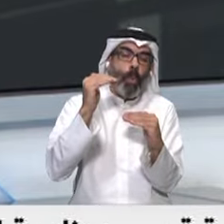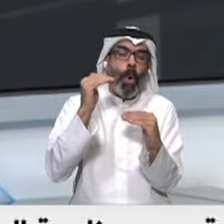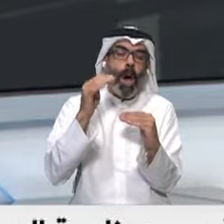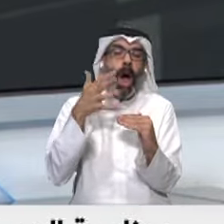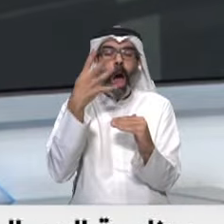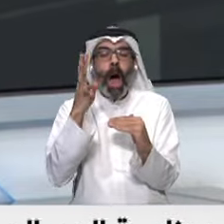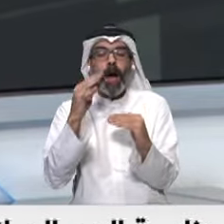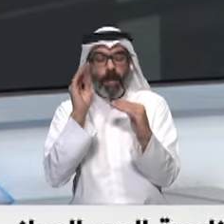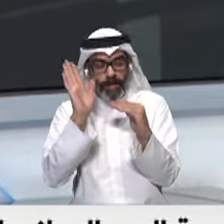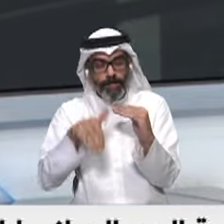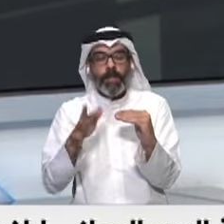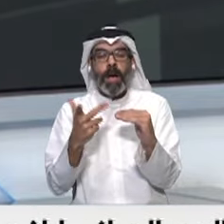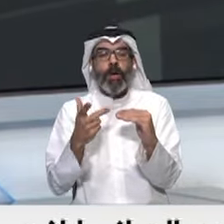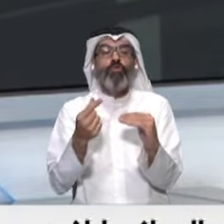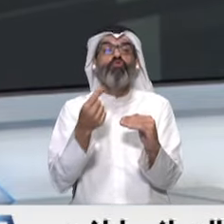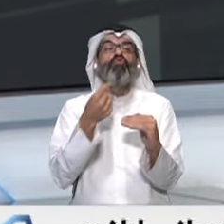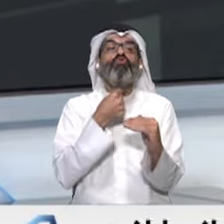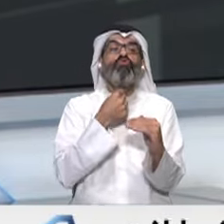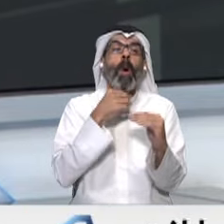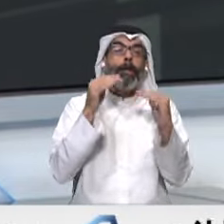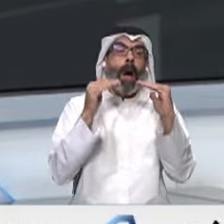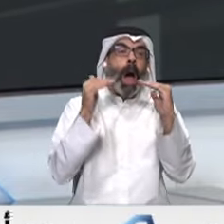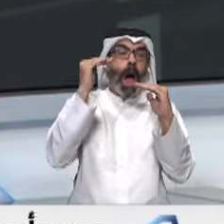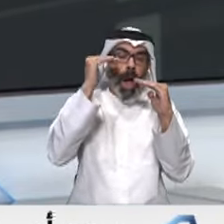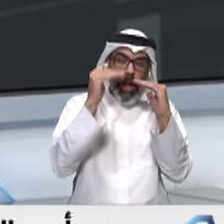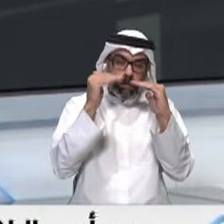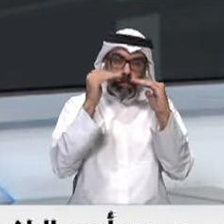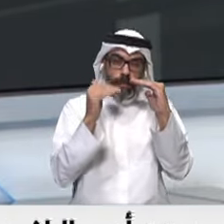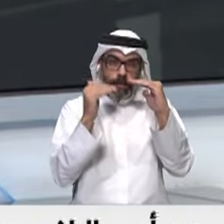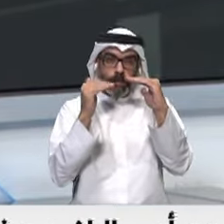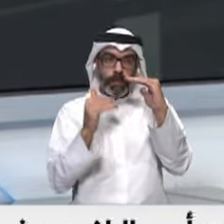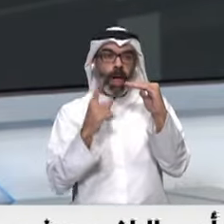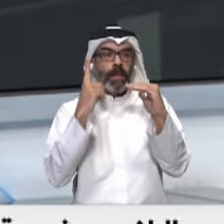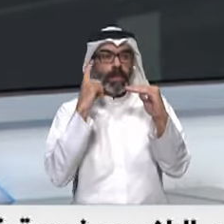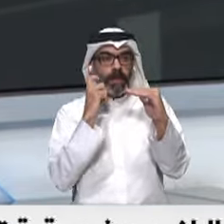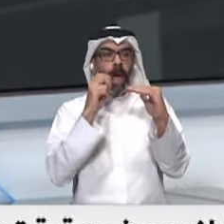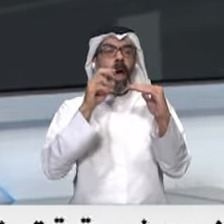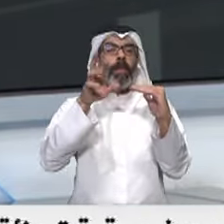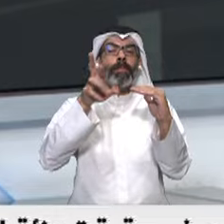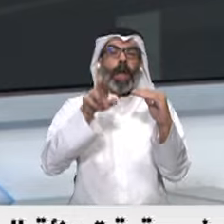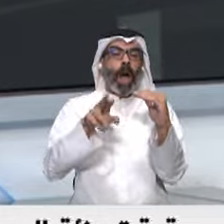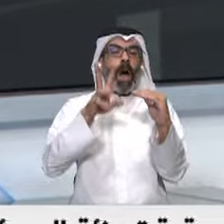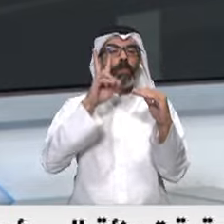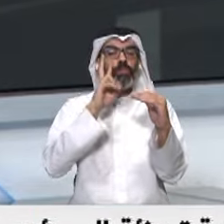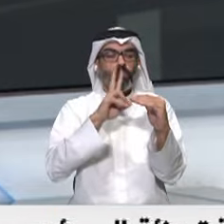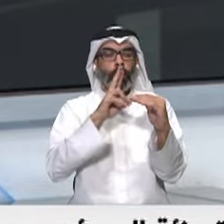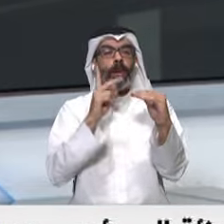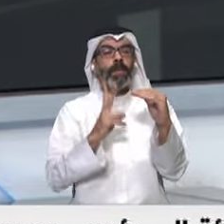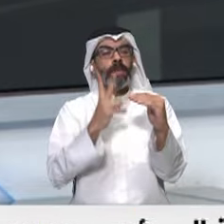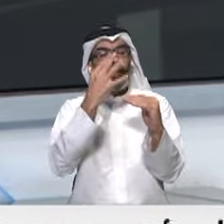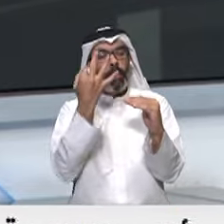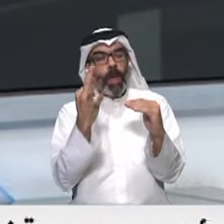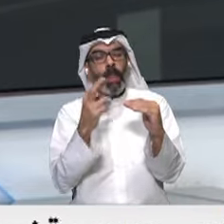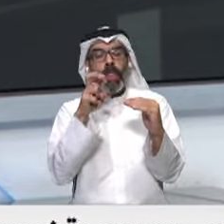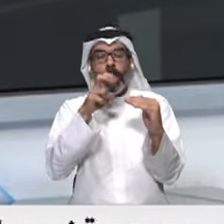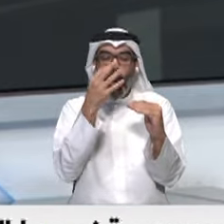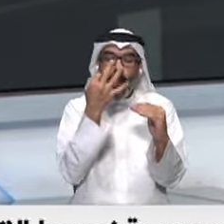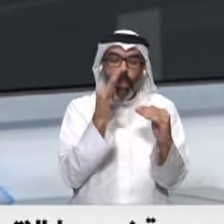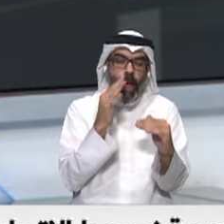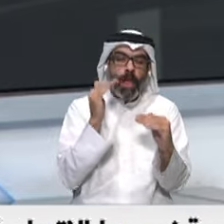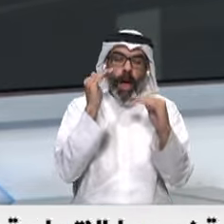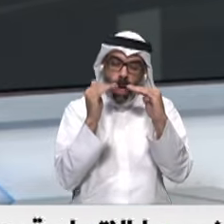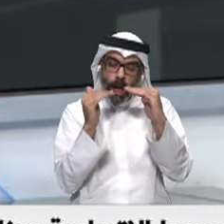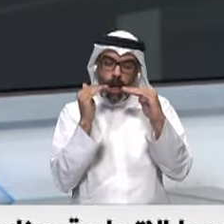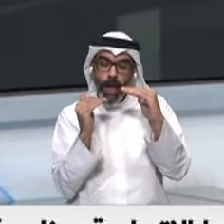حتى يوم الجمعه لكن بعد ذلك تبدا بالتراجع تدريجيا باذن الله وبعد ذلك خلال الايام القادمه راح يكون هناك تراجع في درجات